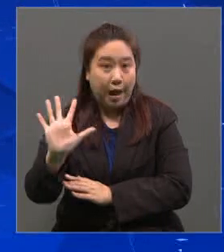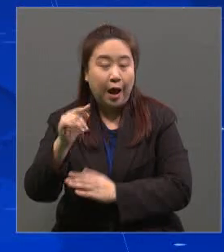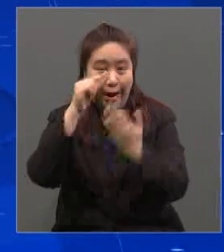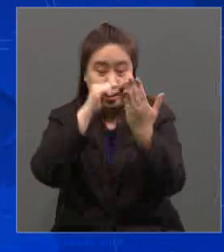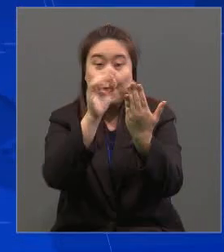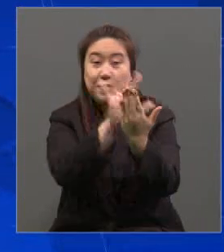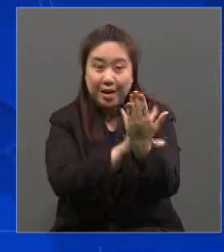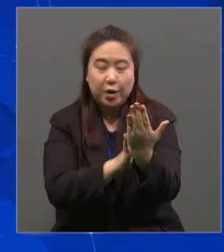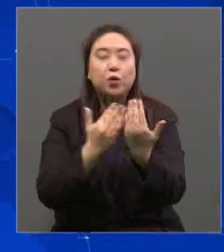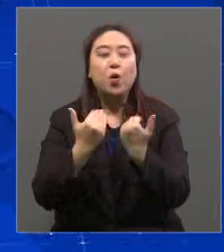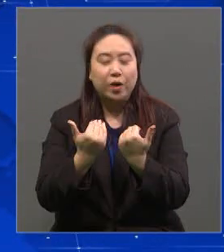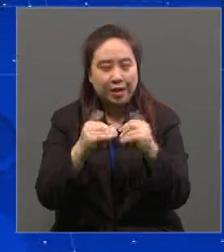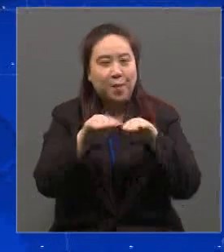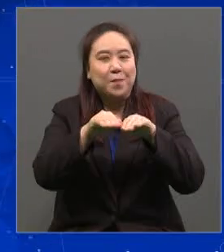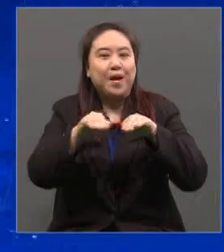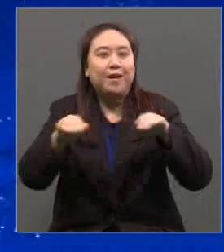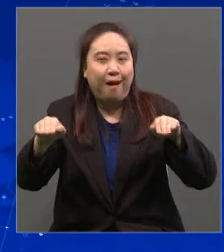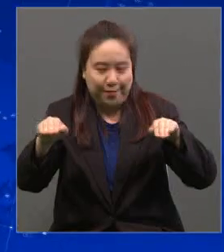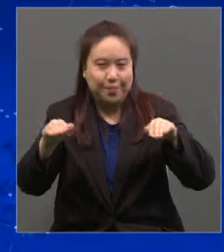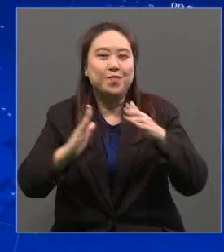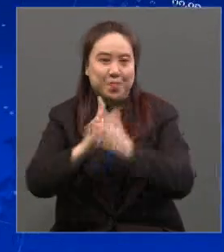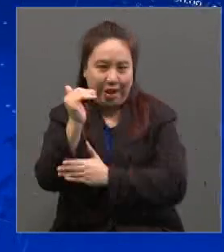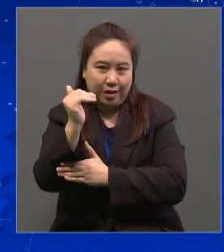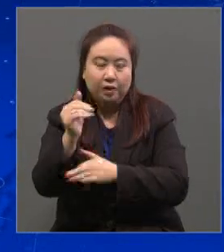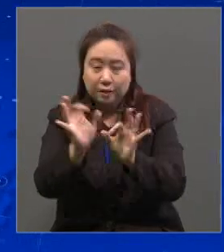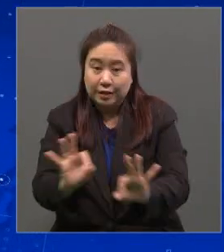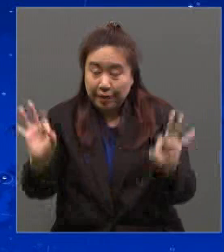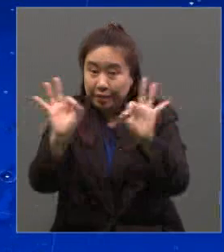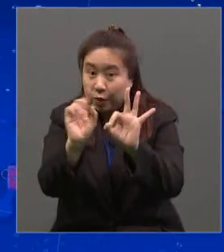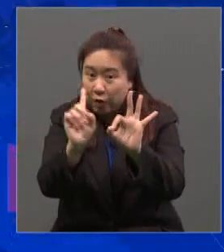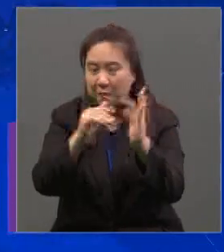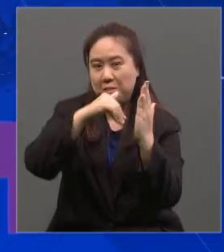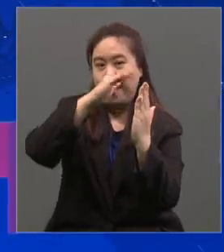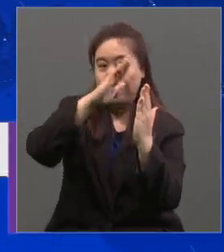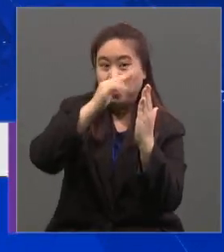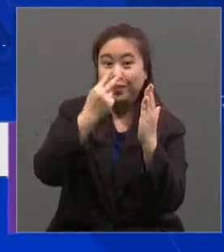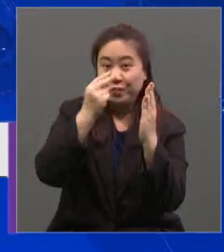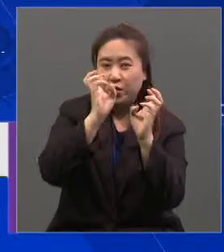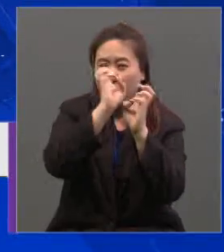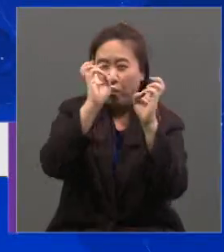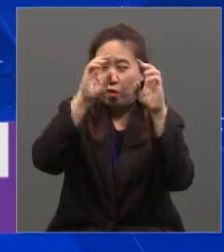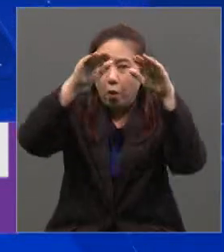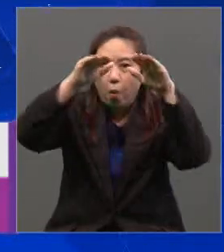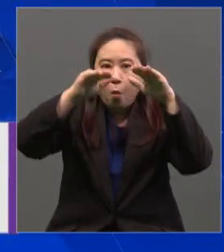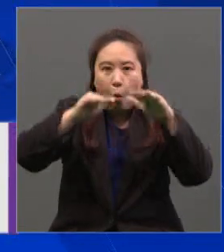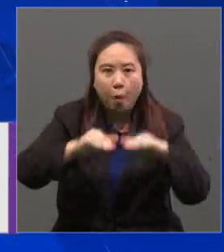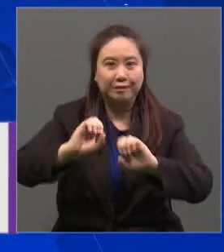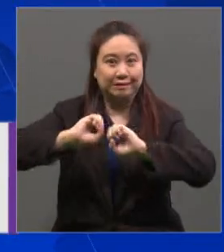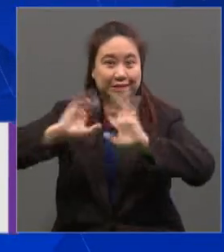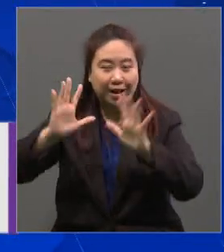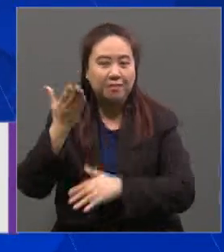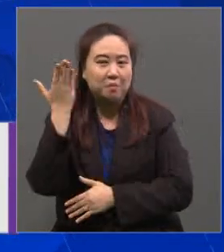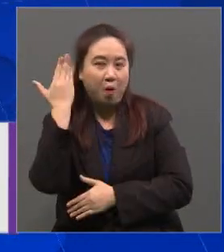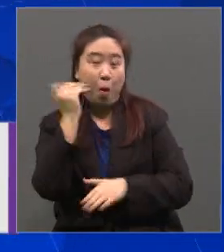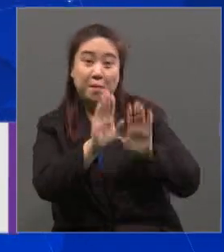ตอนนี้อยู่ในเกณฑ์มาตรฐานเป็นส่วนใหญ่ครับโดยเฉพาะในพื้นที่ของภาคเหนือจะเห็นว่าฝุ่นลดลงชัดเจนเมื่อเทียบกับเมื่อวานนี้